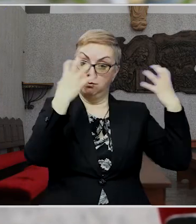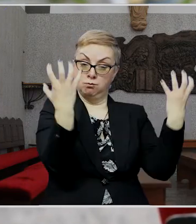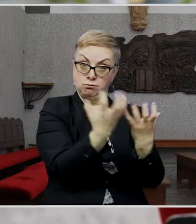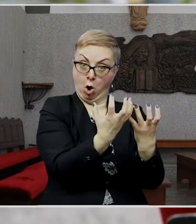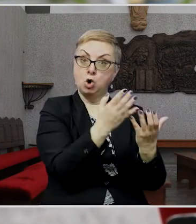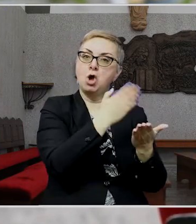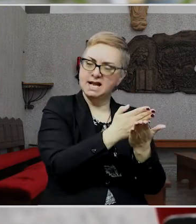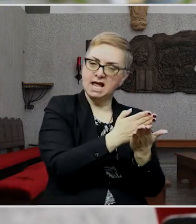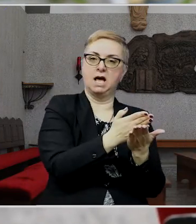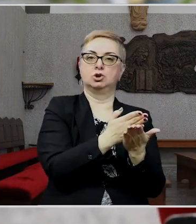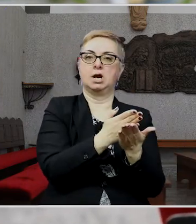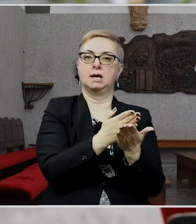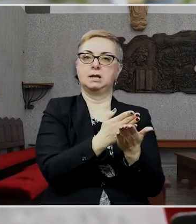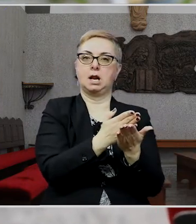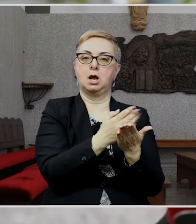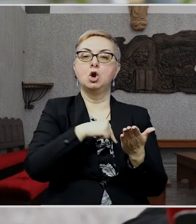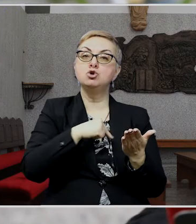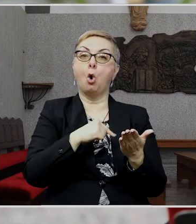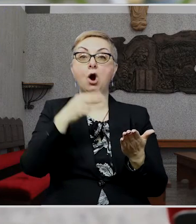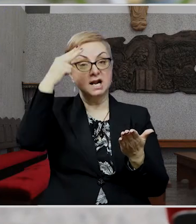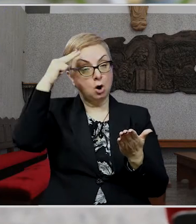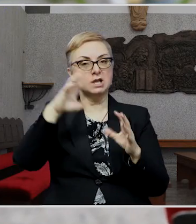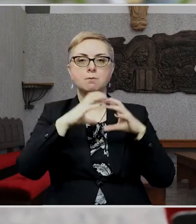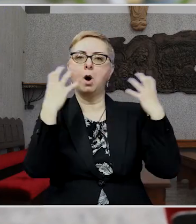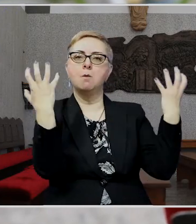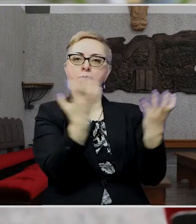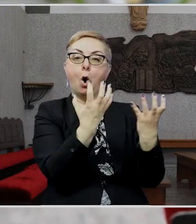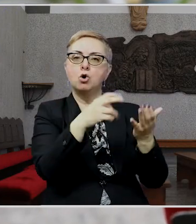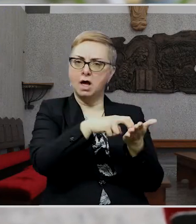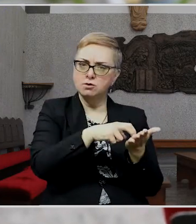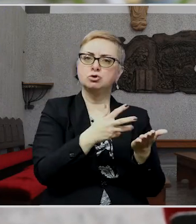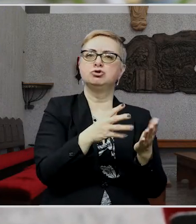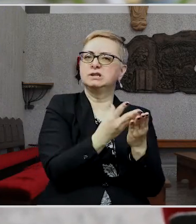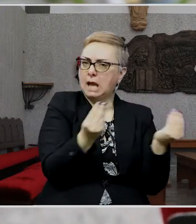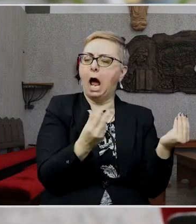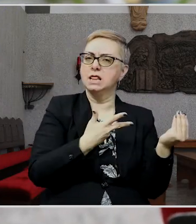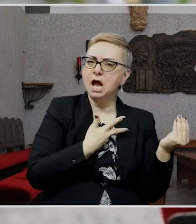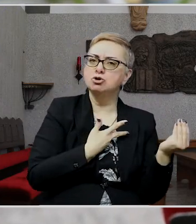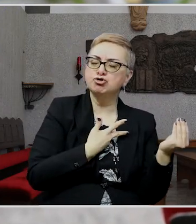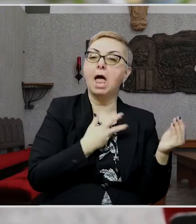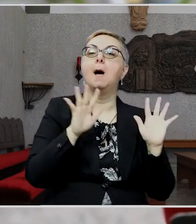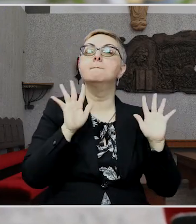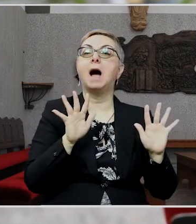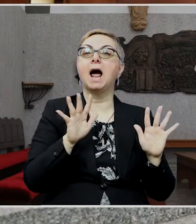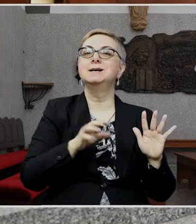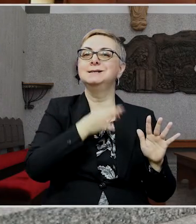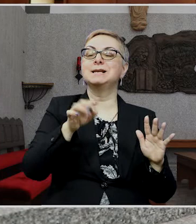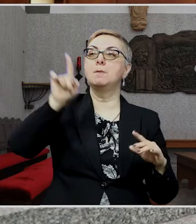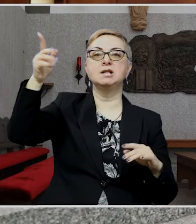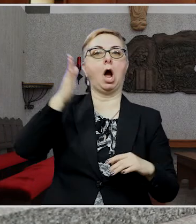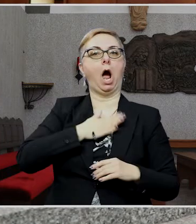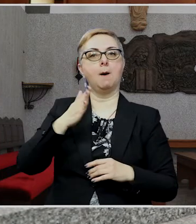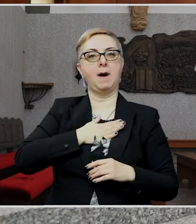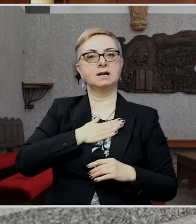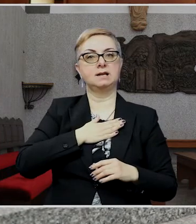ricordare che il mondo nonostante tutte le sue fragilità appartiene sempre a dio